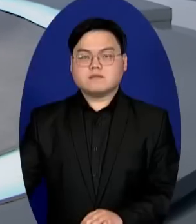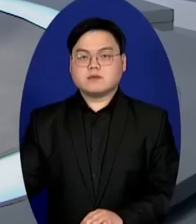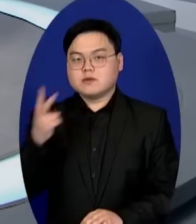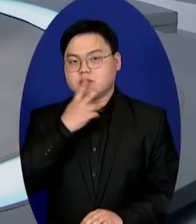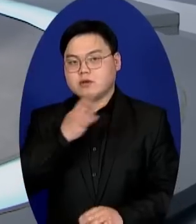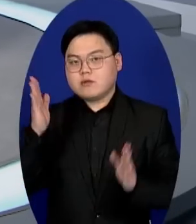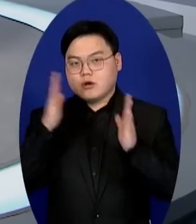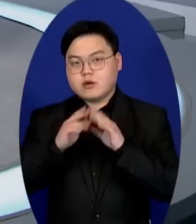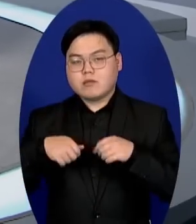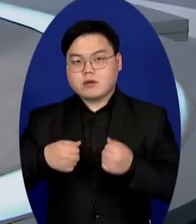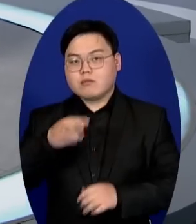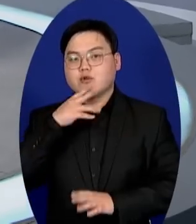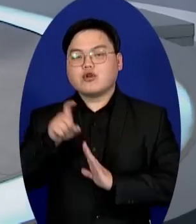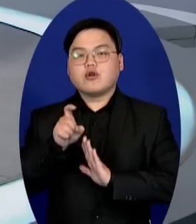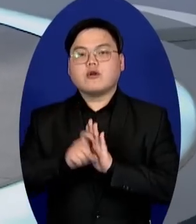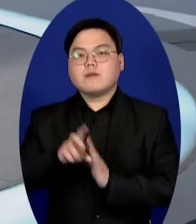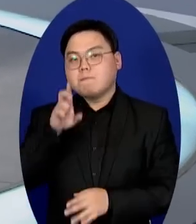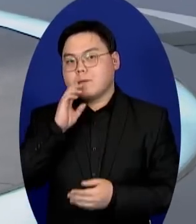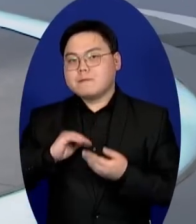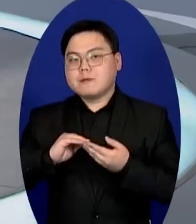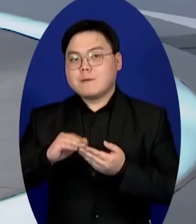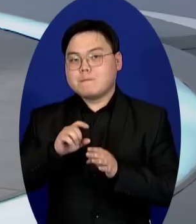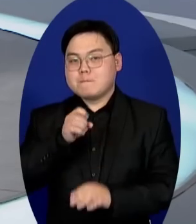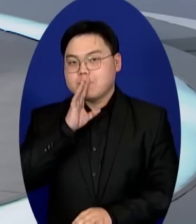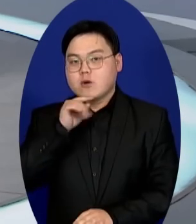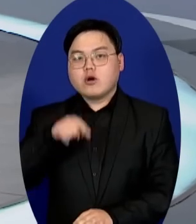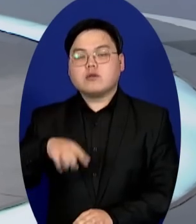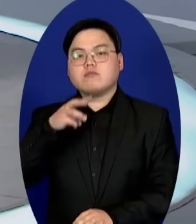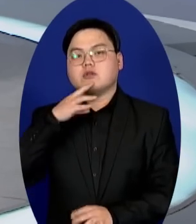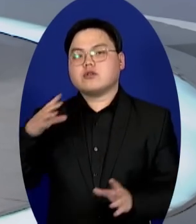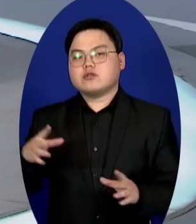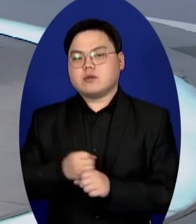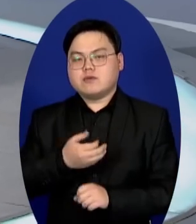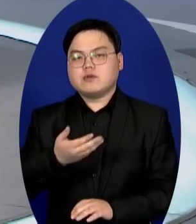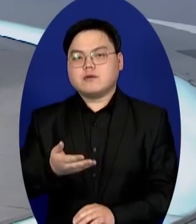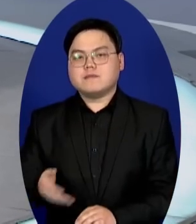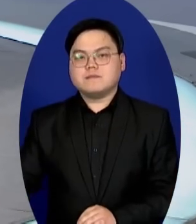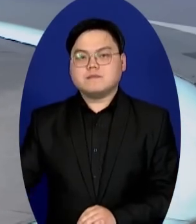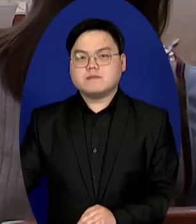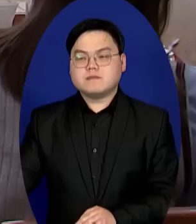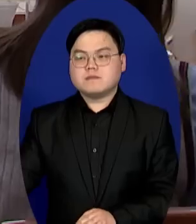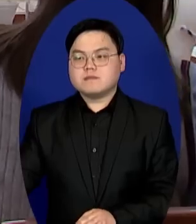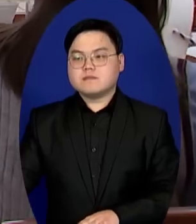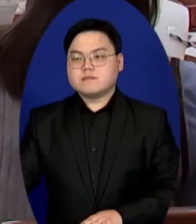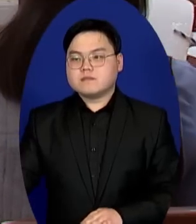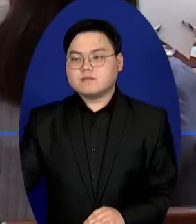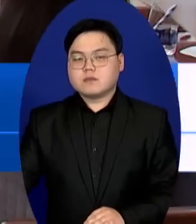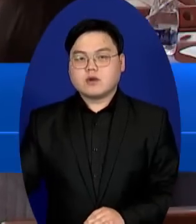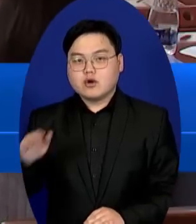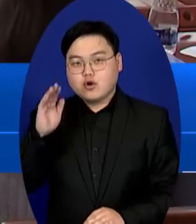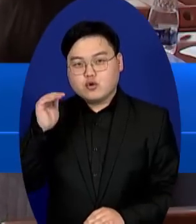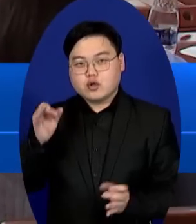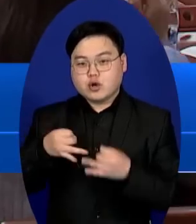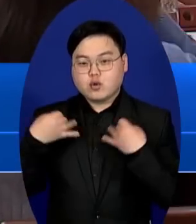Барим төрлийн үзэгчдэд саяар мэдээллийн хөтөлбөрийн бямба гаргийн дугаар эхэлж байна. За өнөөдөр сан зарим үйлдэл талаас эхлээд танилцуулъя. Өсвөрийн